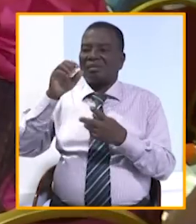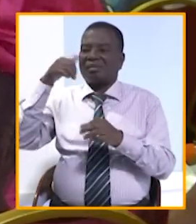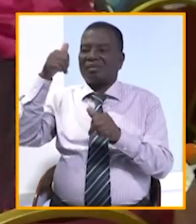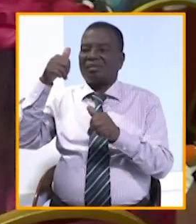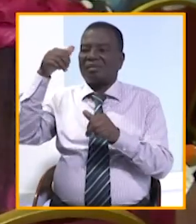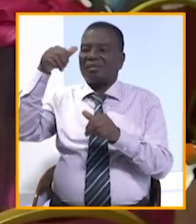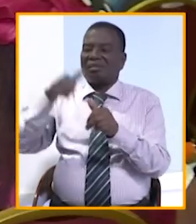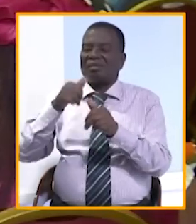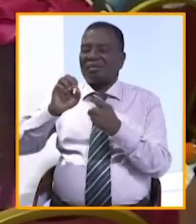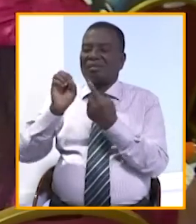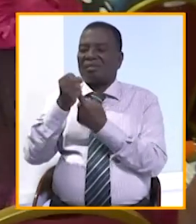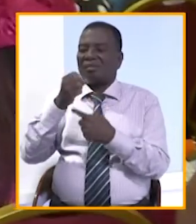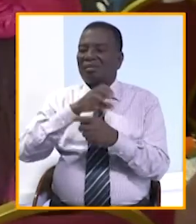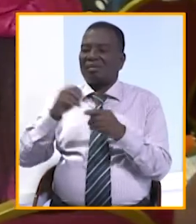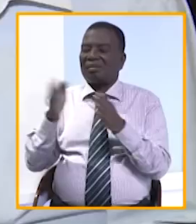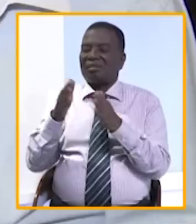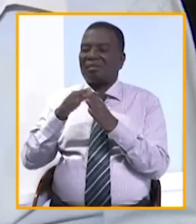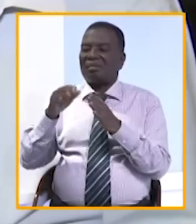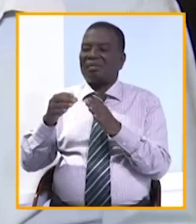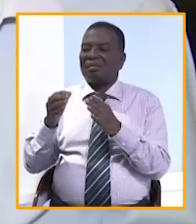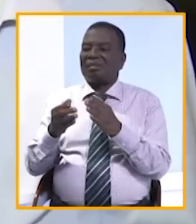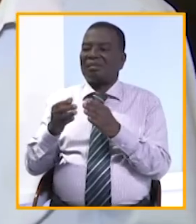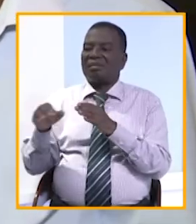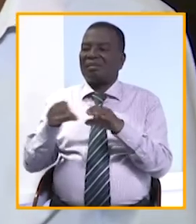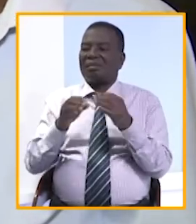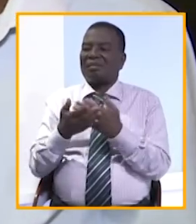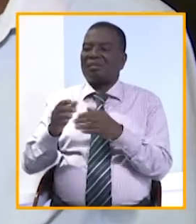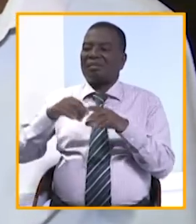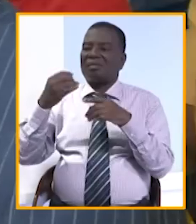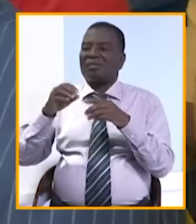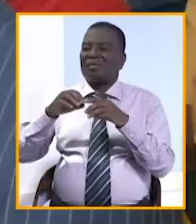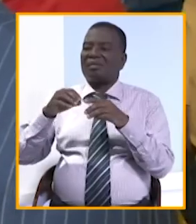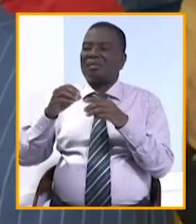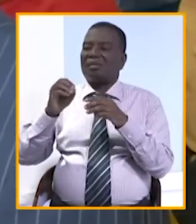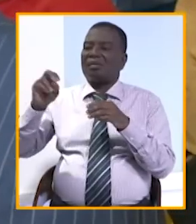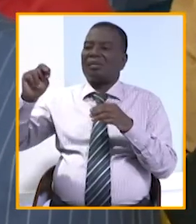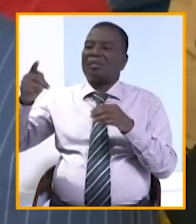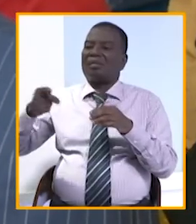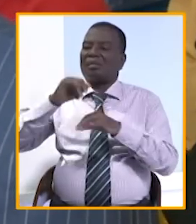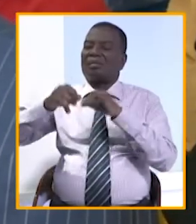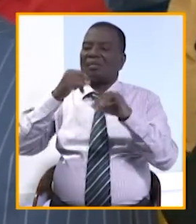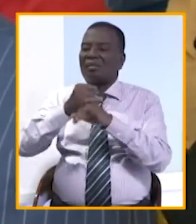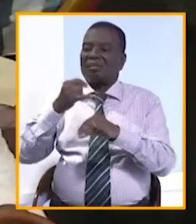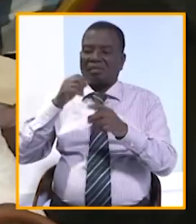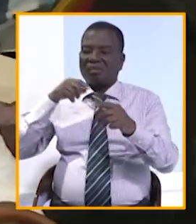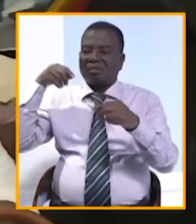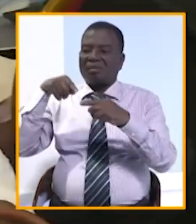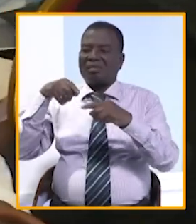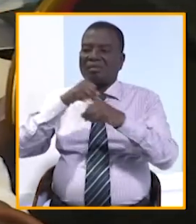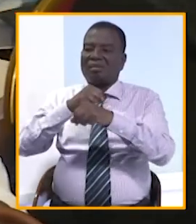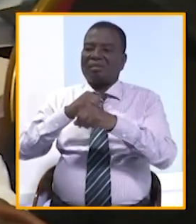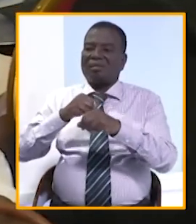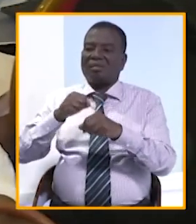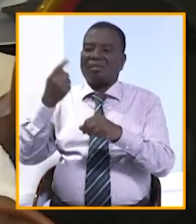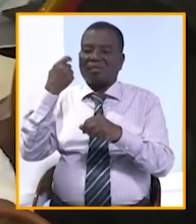Cette rencontre initiée par l'ONG internationale Engender Health, dont la mission est de promouvoir et de défendre la question du genre,